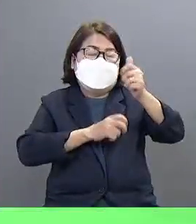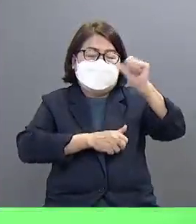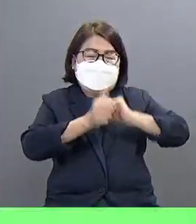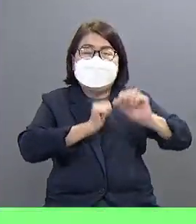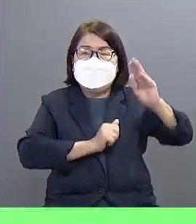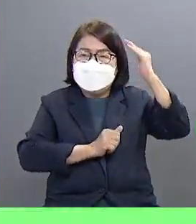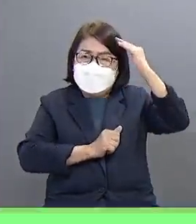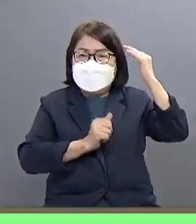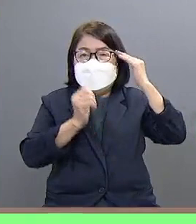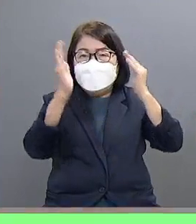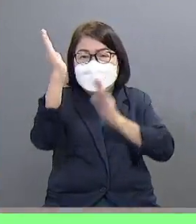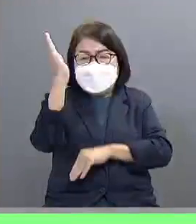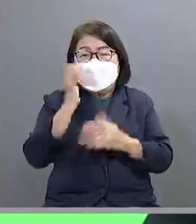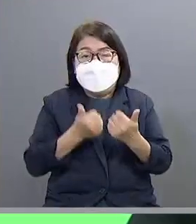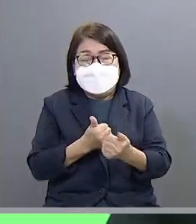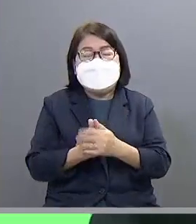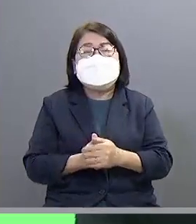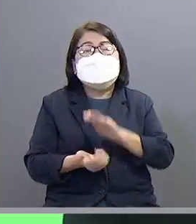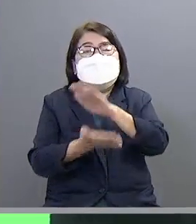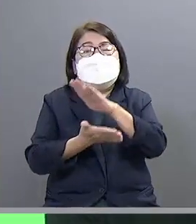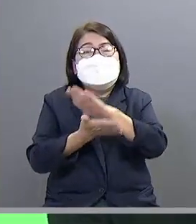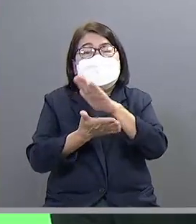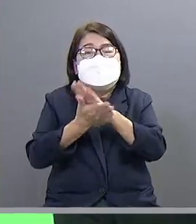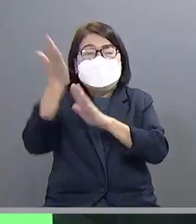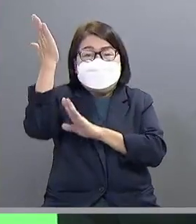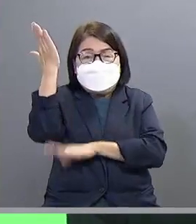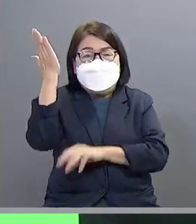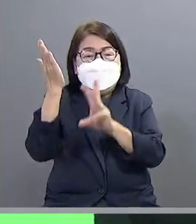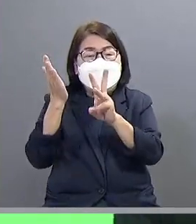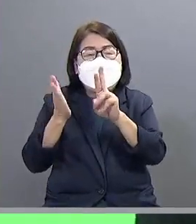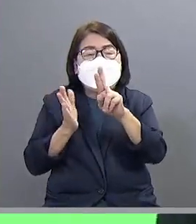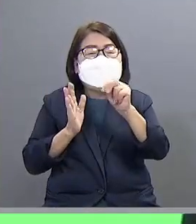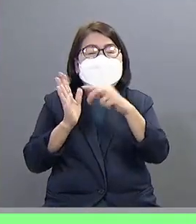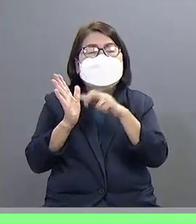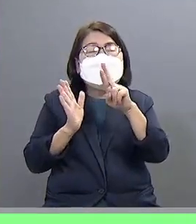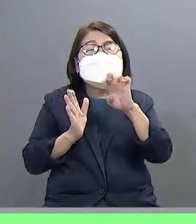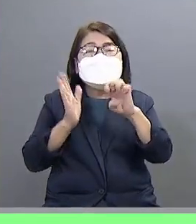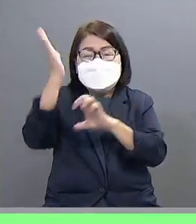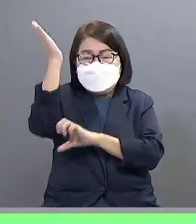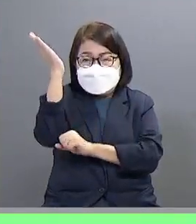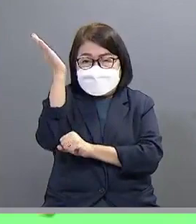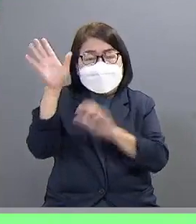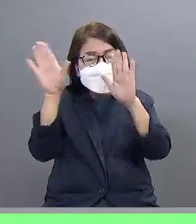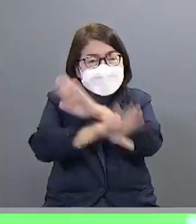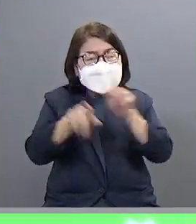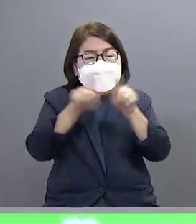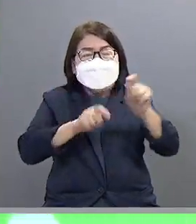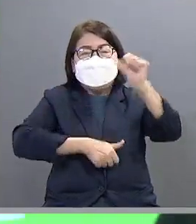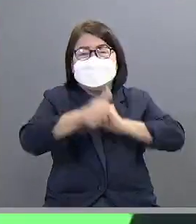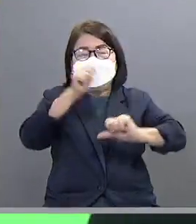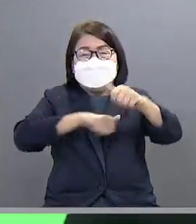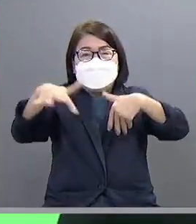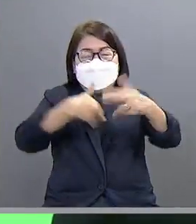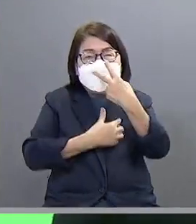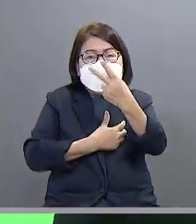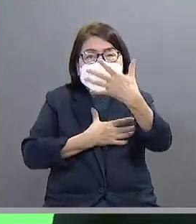ำให้โชว์ของโรงเรียนวรนารีเฉลิมจังหวัดสงขลาเหมือนละครเวทีสั้นที่ดึงดูดสายตาผู้ชมรายการประกวด